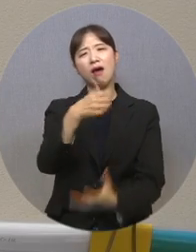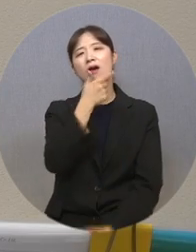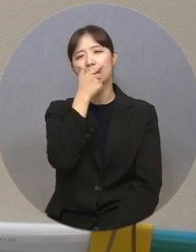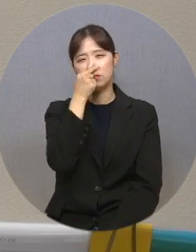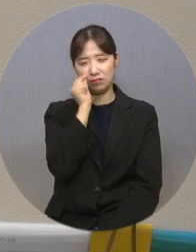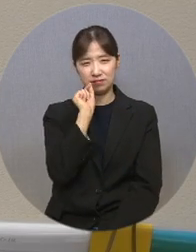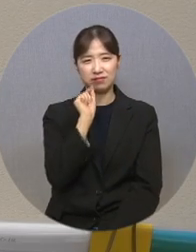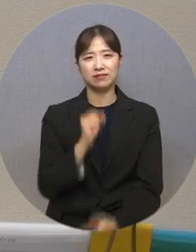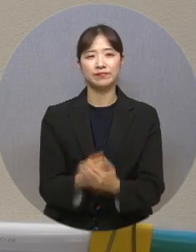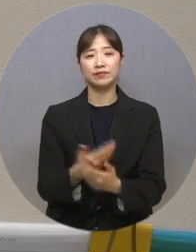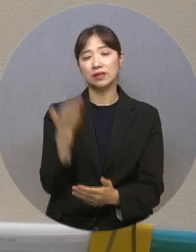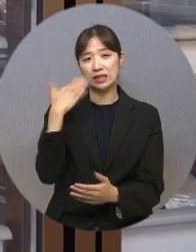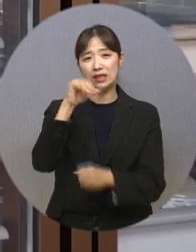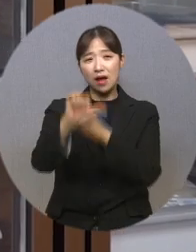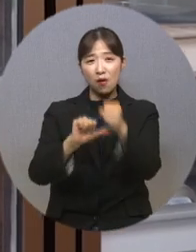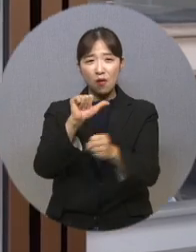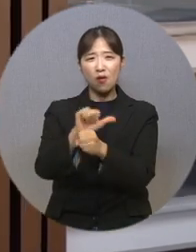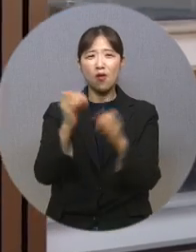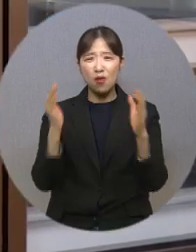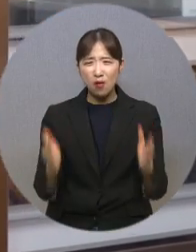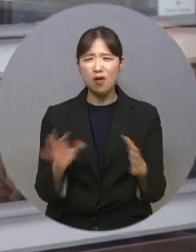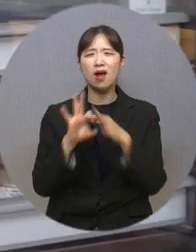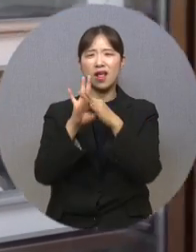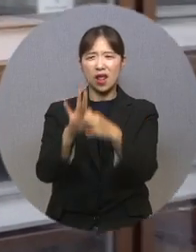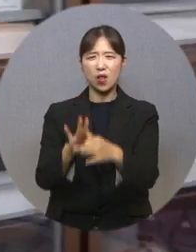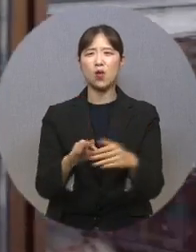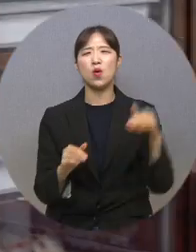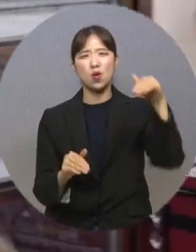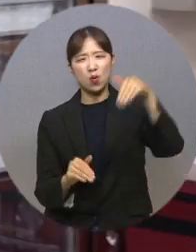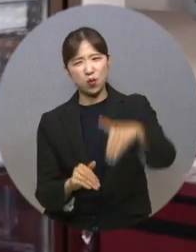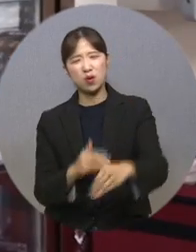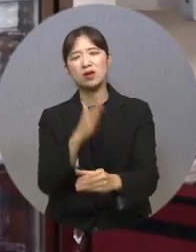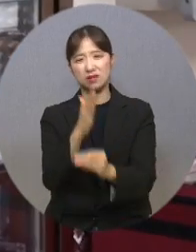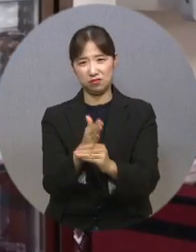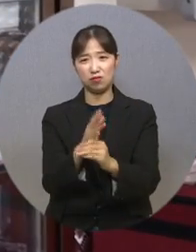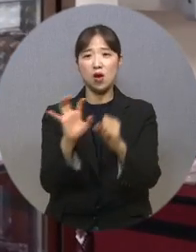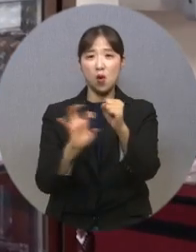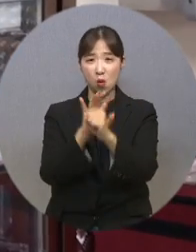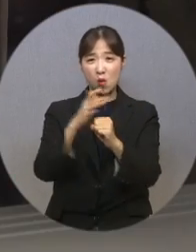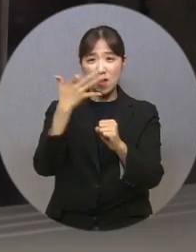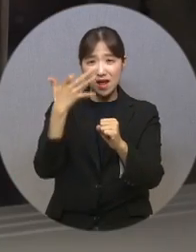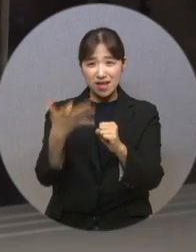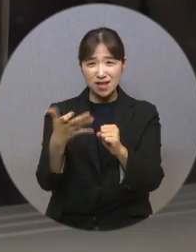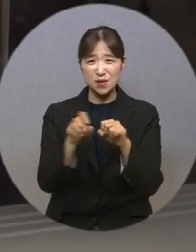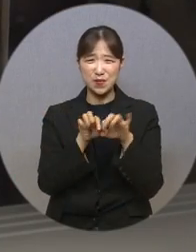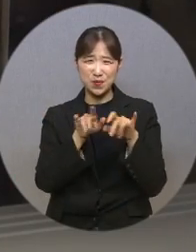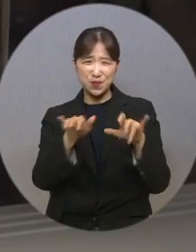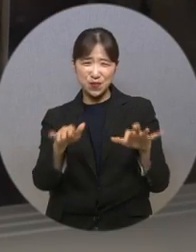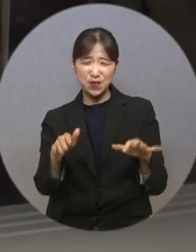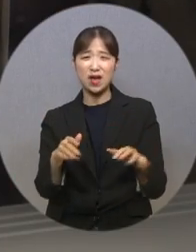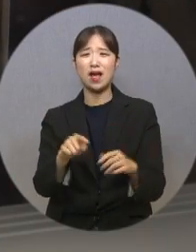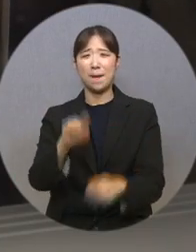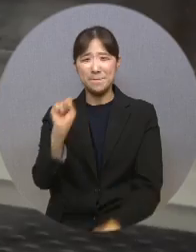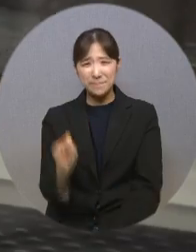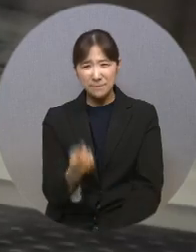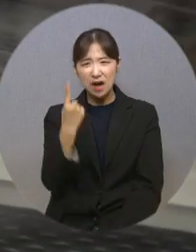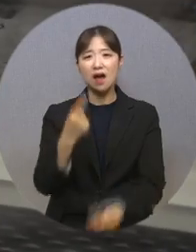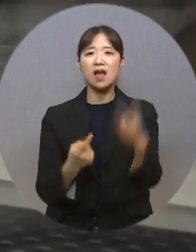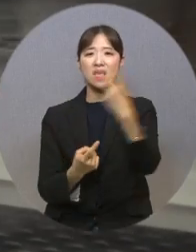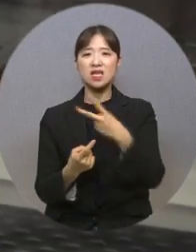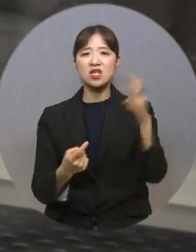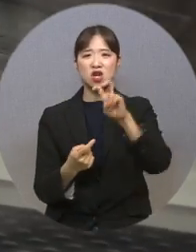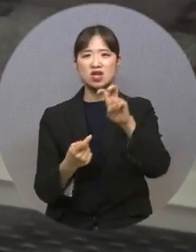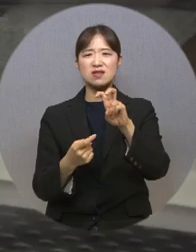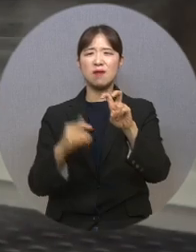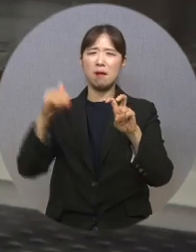지난 5년간 강원도 헌혈 실적은 지속해서 감소했고 코로나19가 국내에서 확산되기 시작한 2020년부터 급격히 떨어져